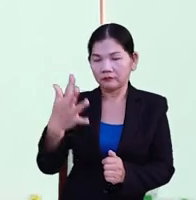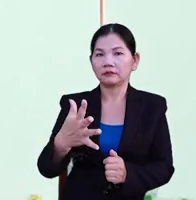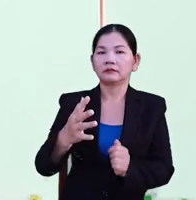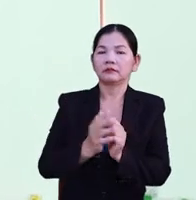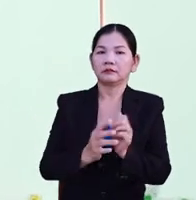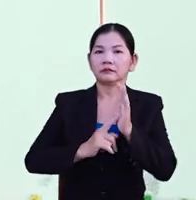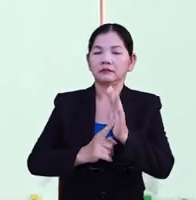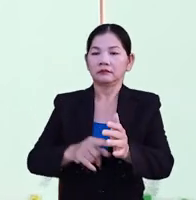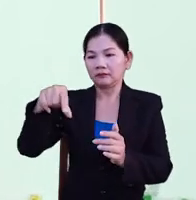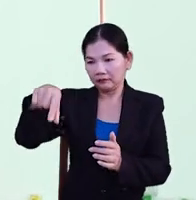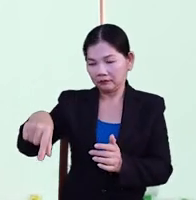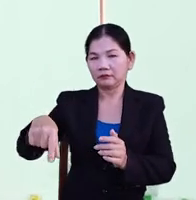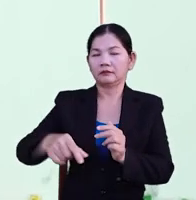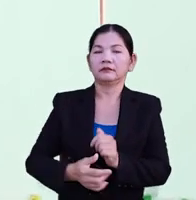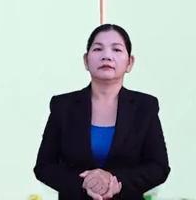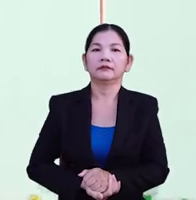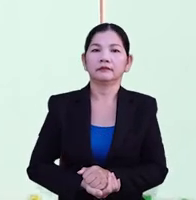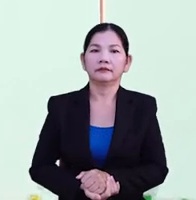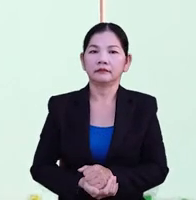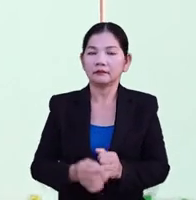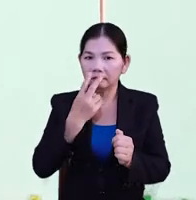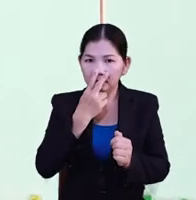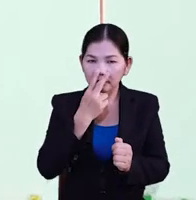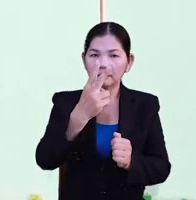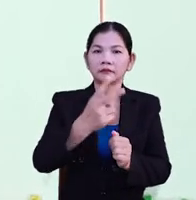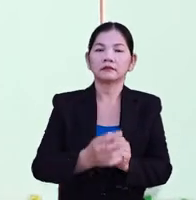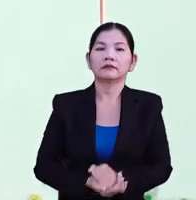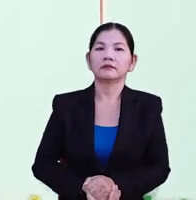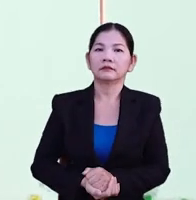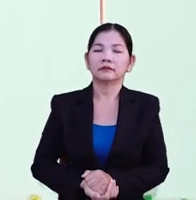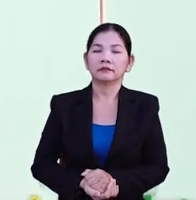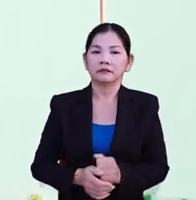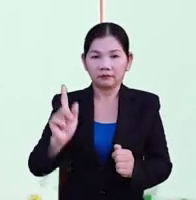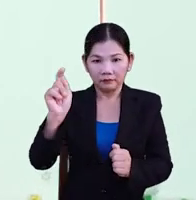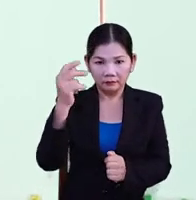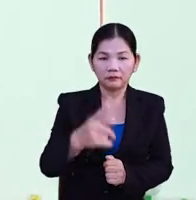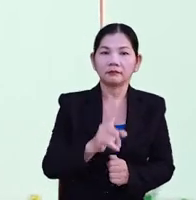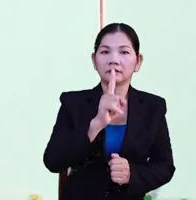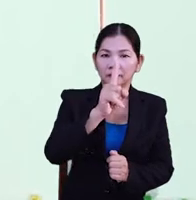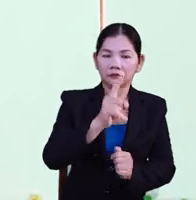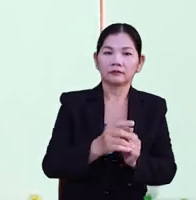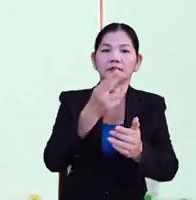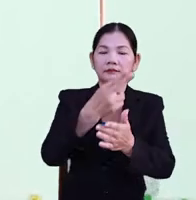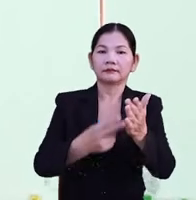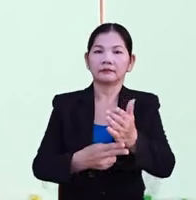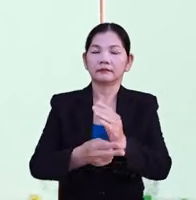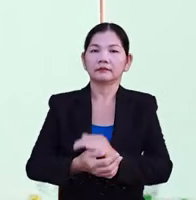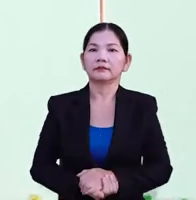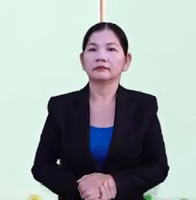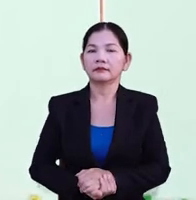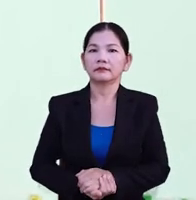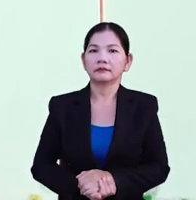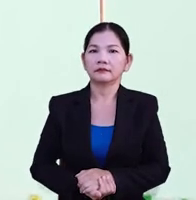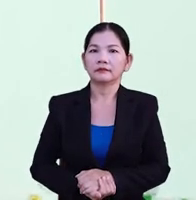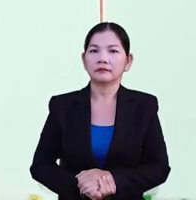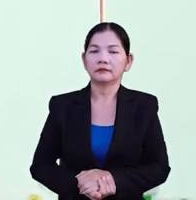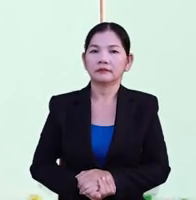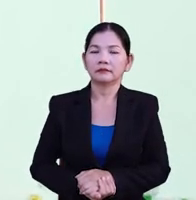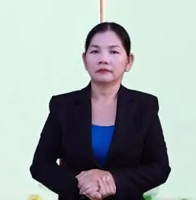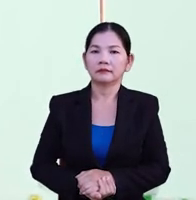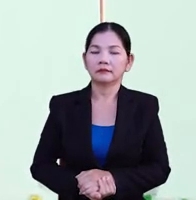ងអក្សរខចាកូនមើលមើលចារូបទី1នេះអ្វីទៅ